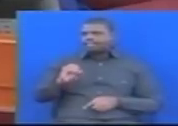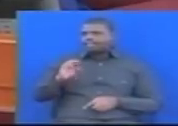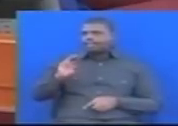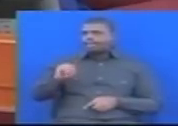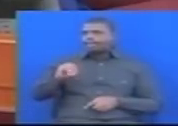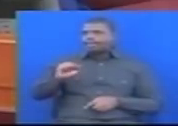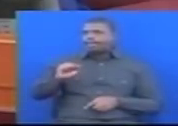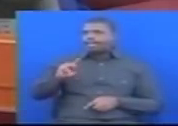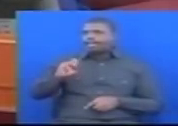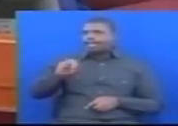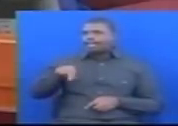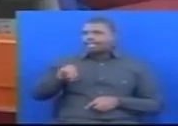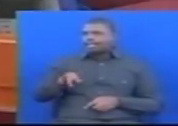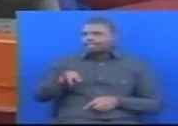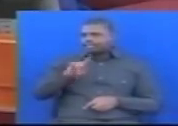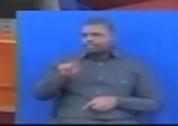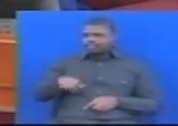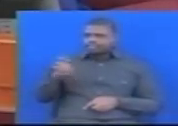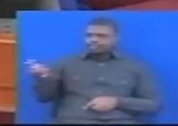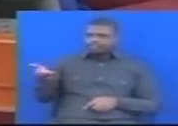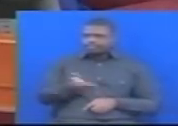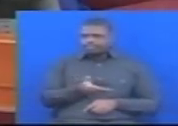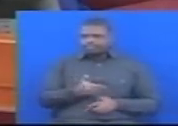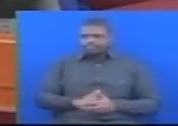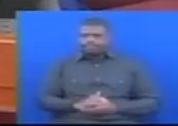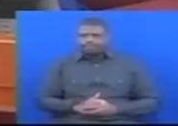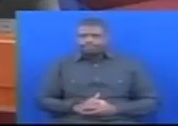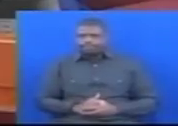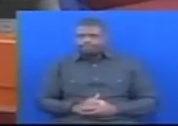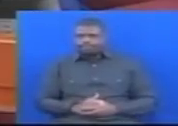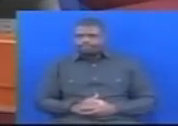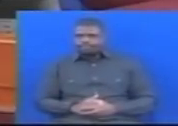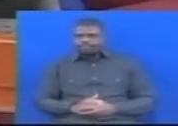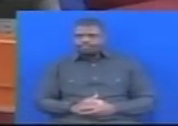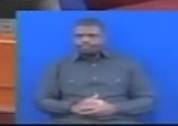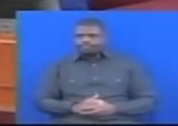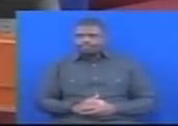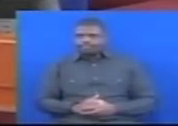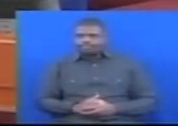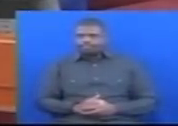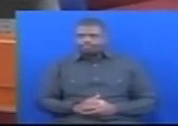Matala Makani. Mheshimiwa Ramo Makani, tafadhali mbunge wa Tunduru